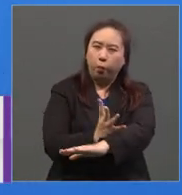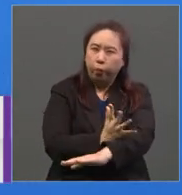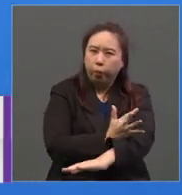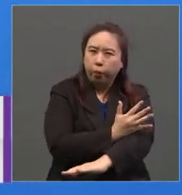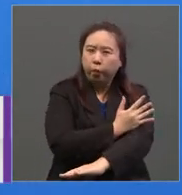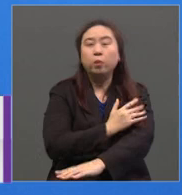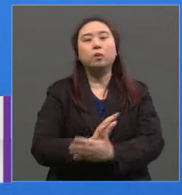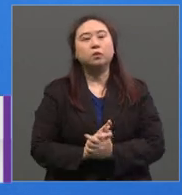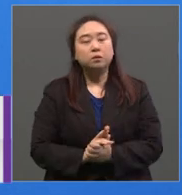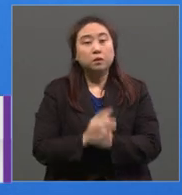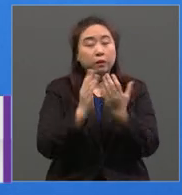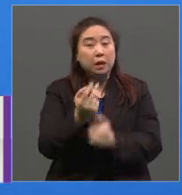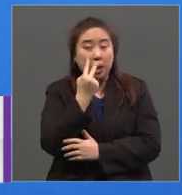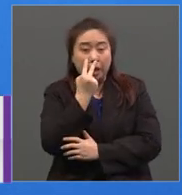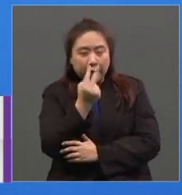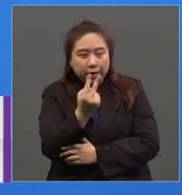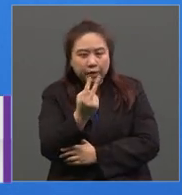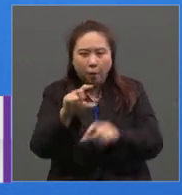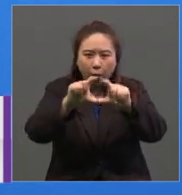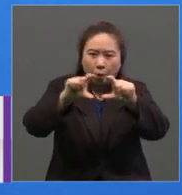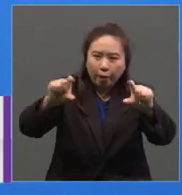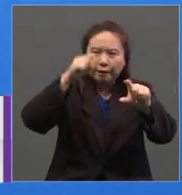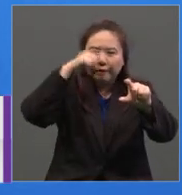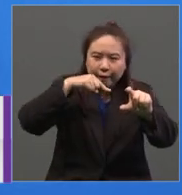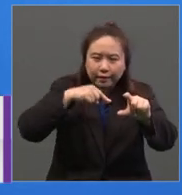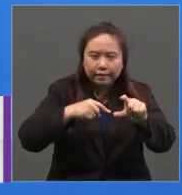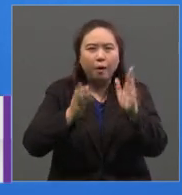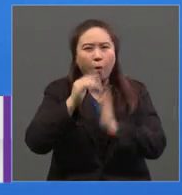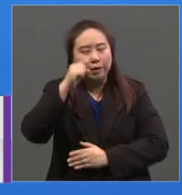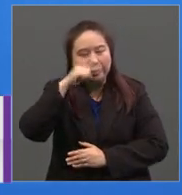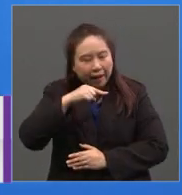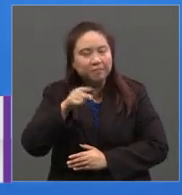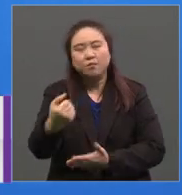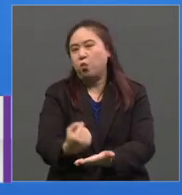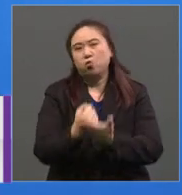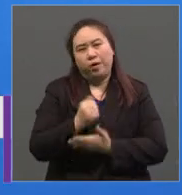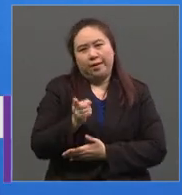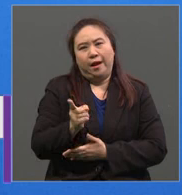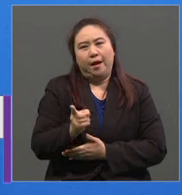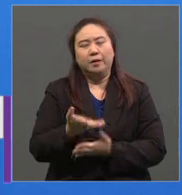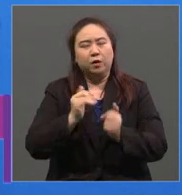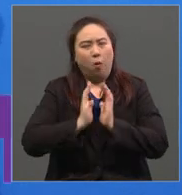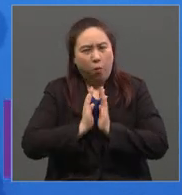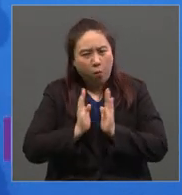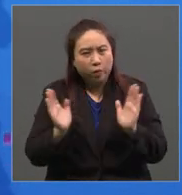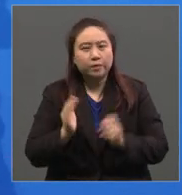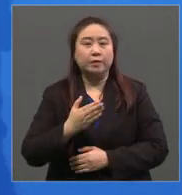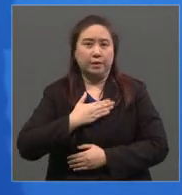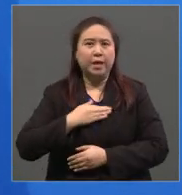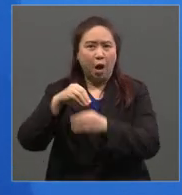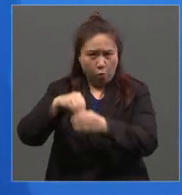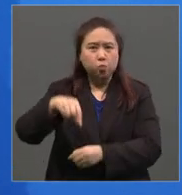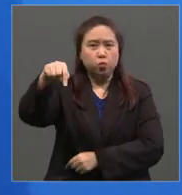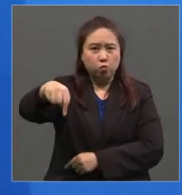าเมื่อมองเห็นอะไรที่เป็นประเทศไทยคนไทยเราได้รับความช่วยเหลือแน่นอนขอบคุณจริงๆเพราะว่าดิฉันเป็นคนที่อยู่ในพื้น